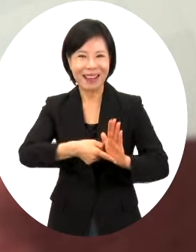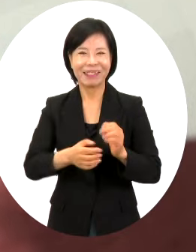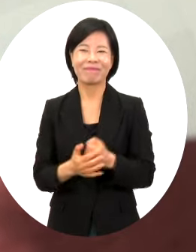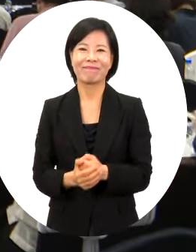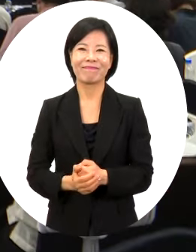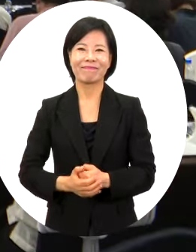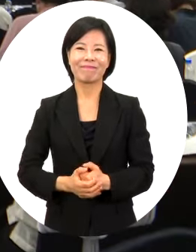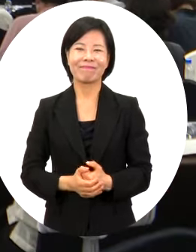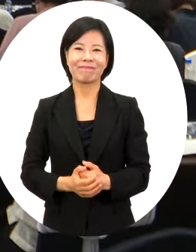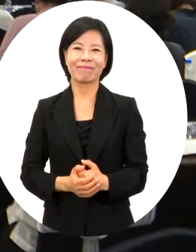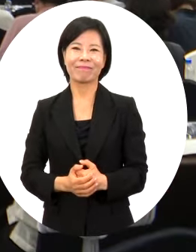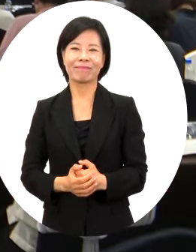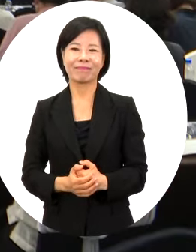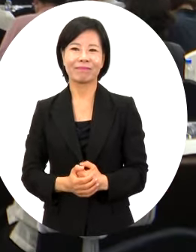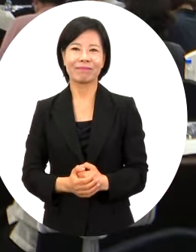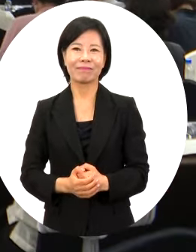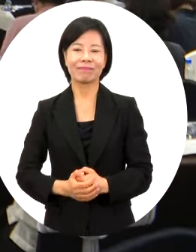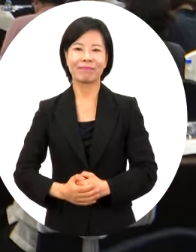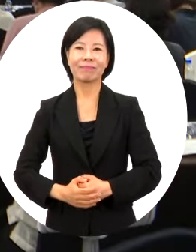제시됐습니다.